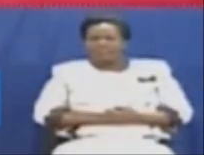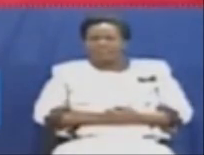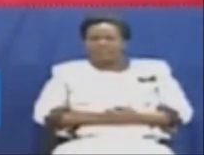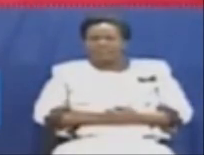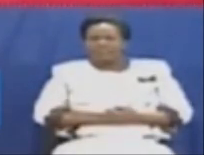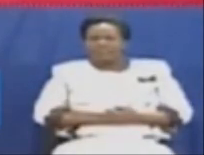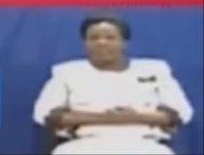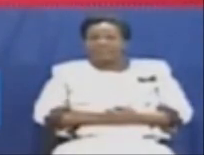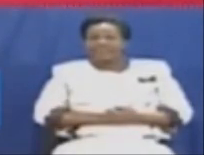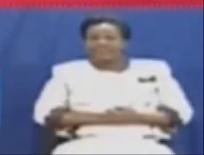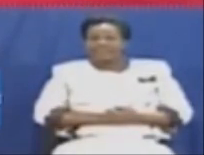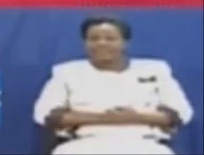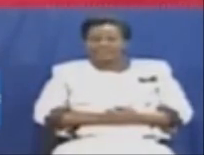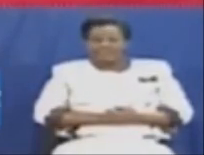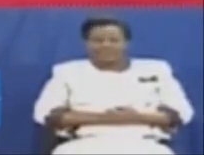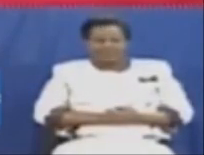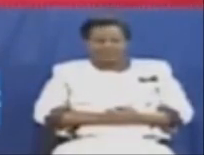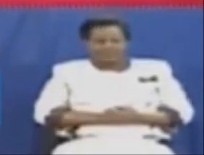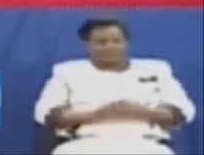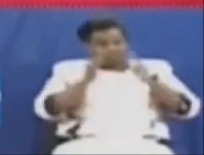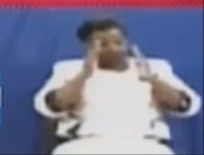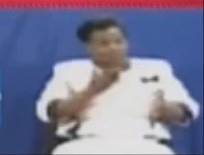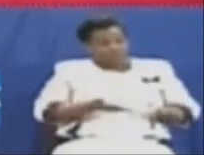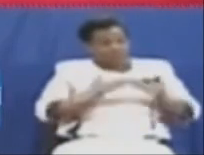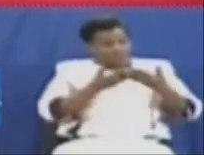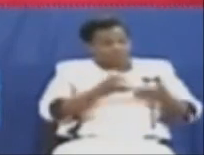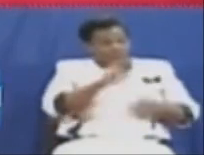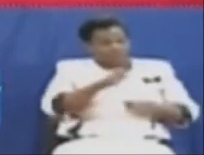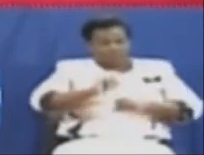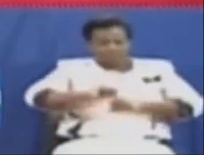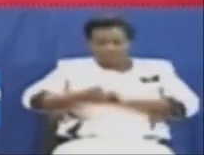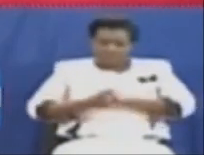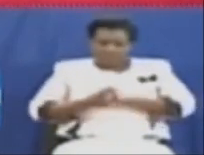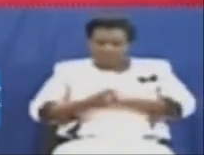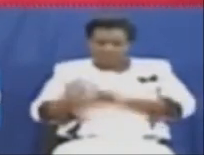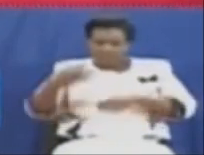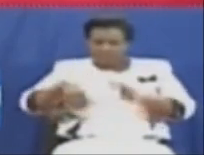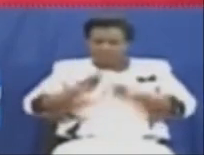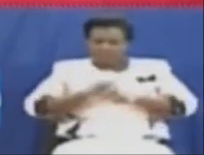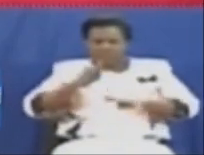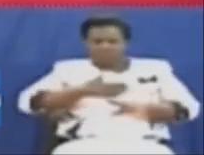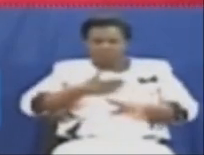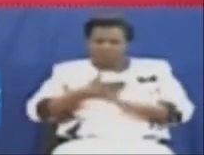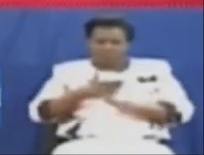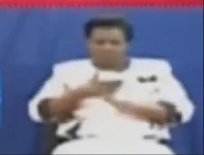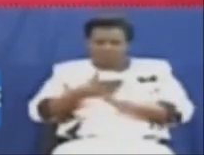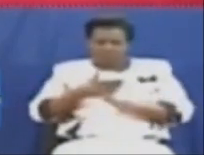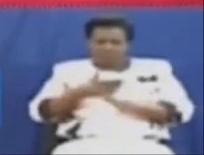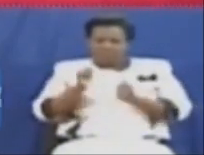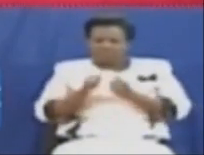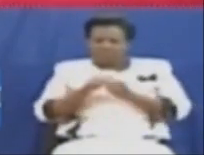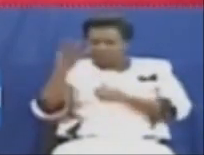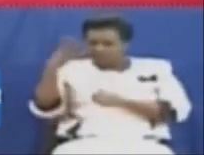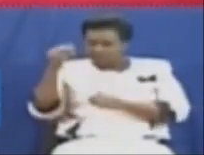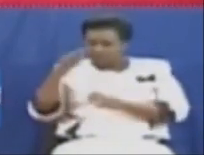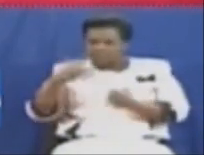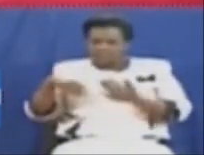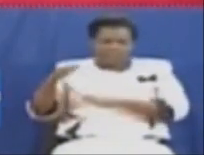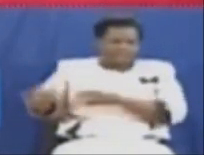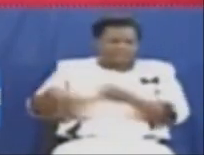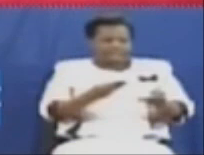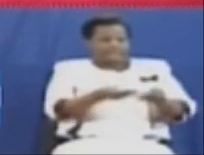Mheshimiwa naibu spika, kwa niaba ya mwenyekiti wa kamati ya kudumu ya bunge ya masuala ya ukimwi, naomba kuwasilisha